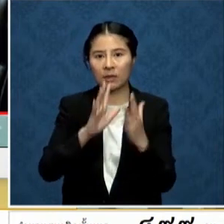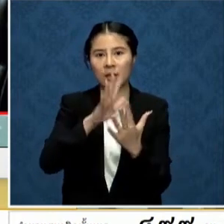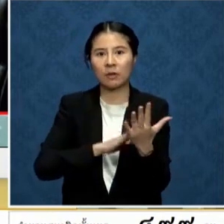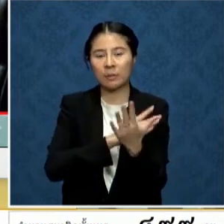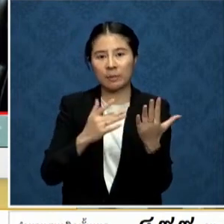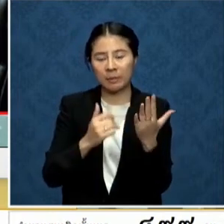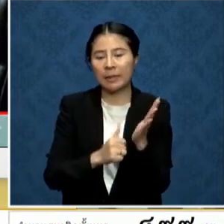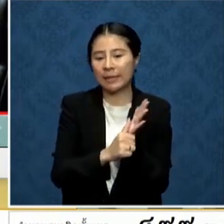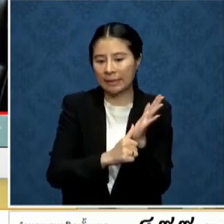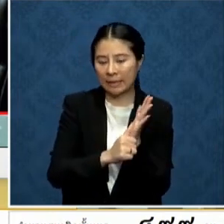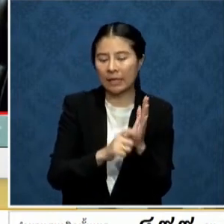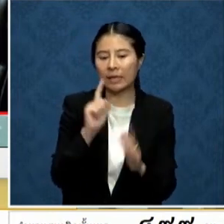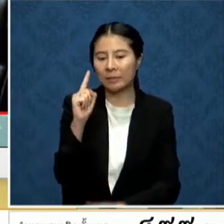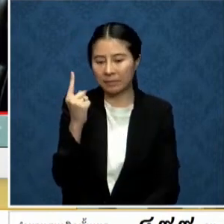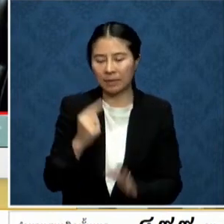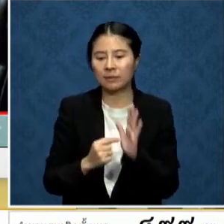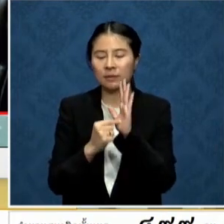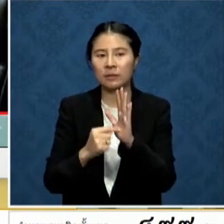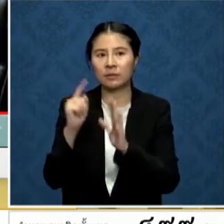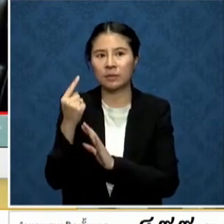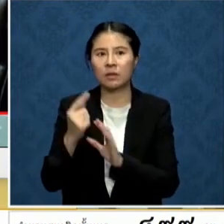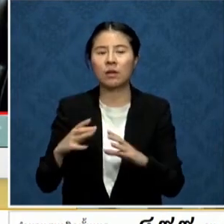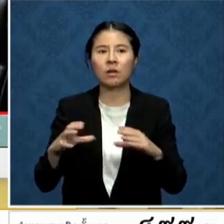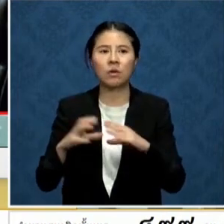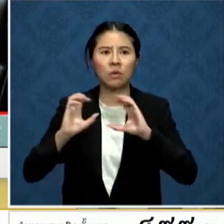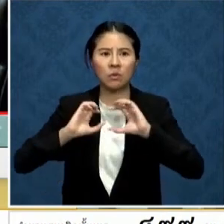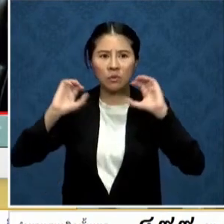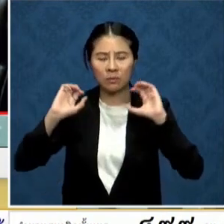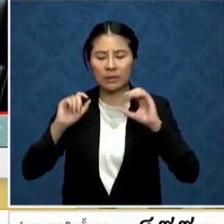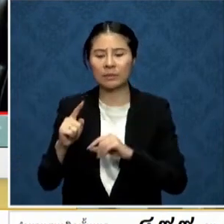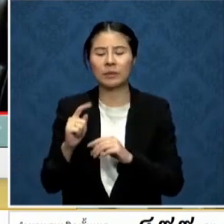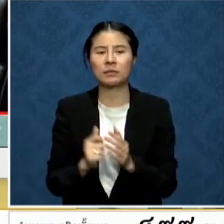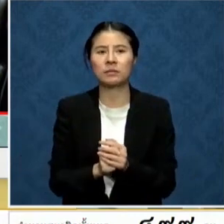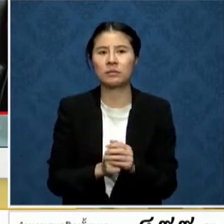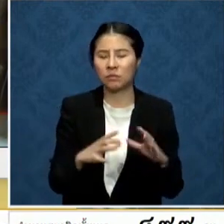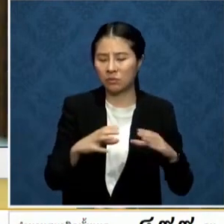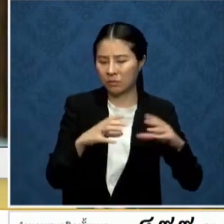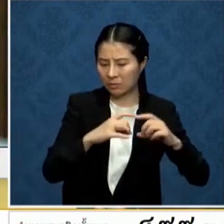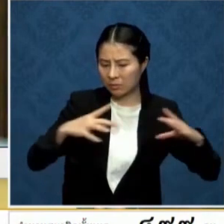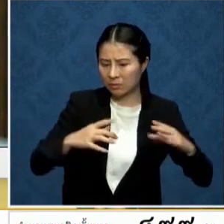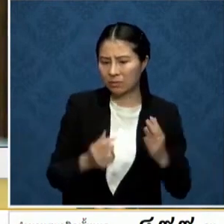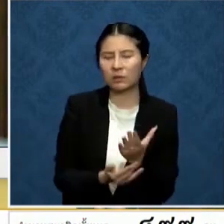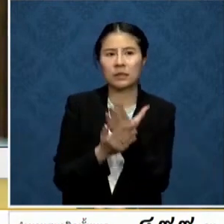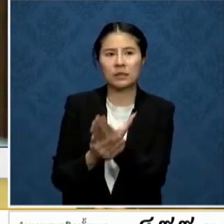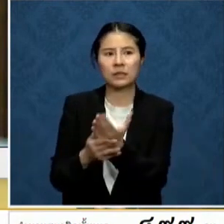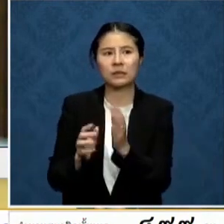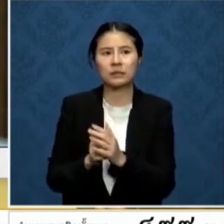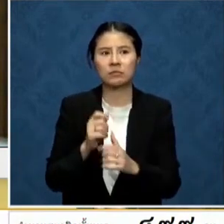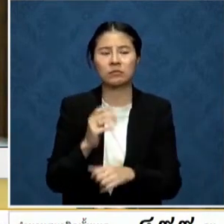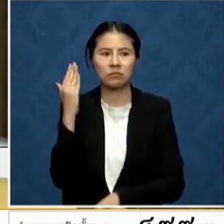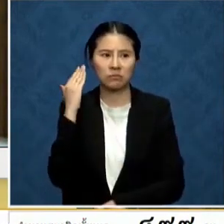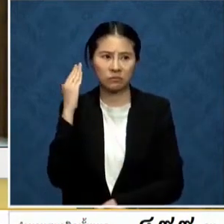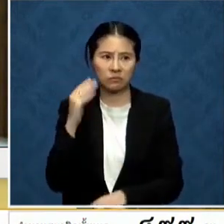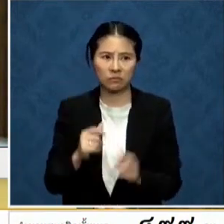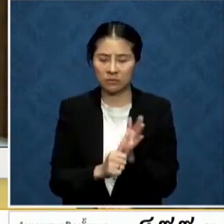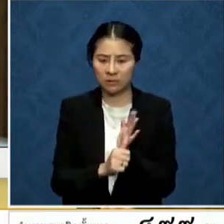บังคับเข้ามาอีกฉบับหนึ่งจากซีกฝั่งรัฐบาลซึ่งทางซีกฝ่ายคาก็ยื่นประกบแล้วก็มีการตกลงตกลงกันว่าในเมื่อร่างแก้ไขข้อบังคับชุดนั้นเนี่ยมัน